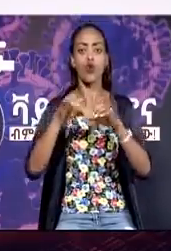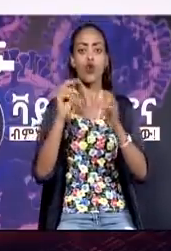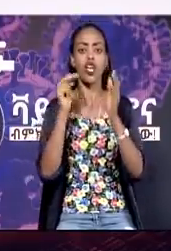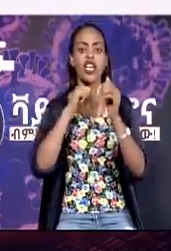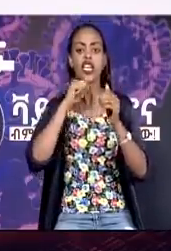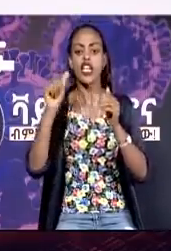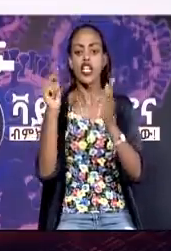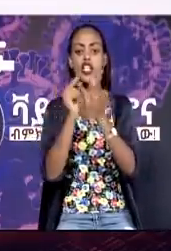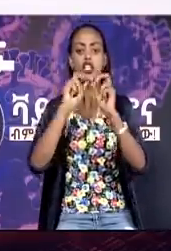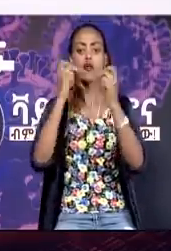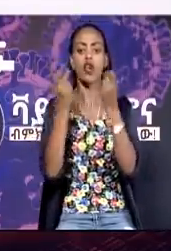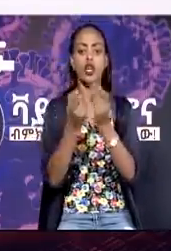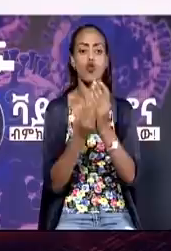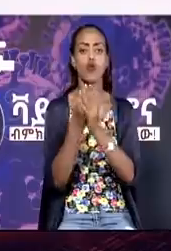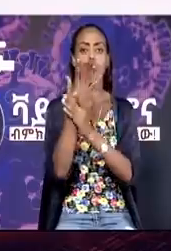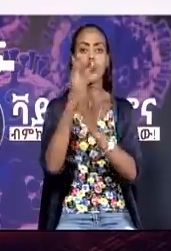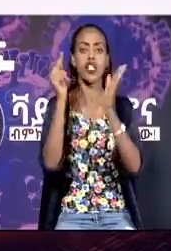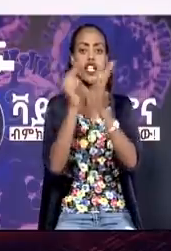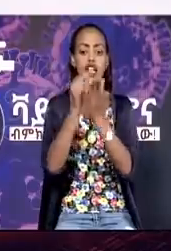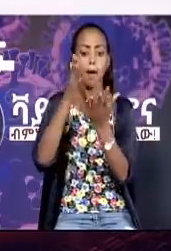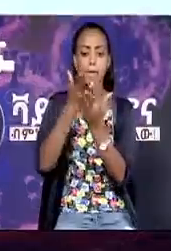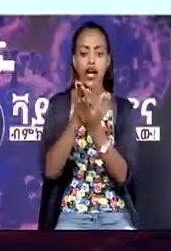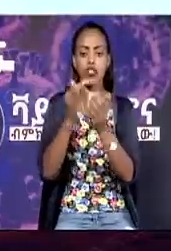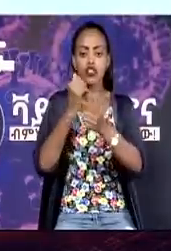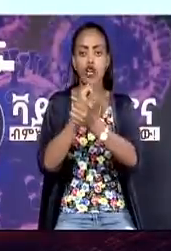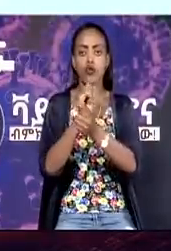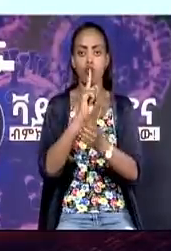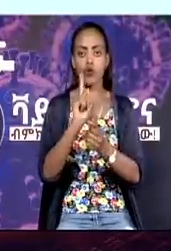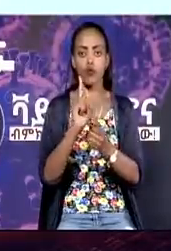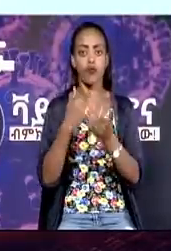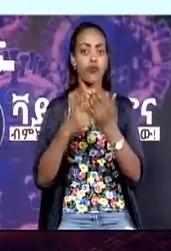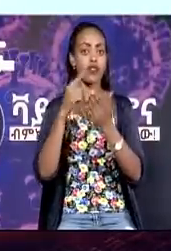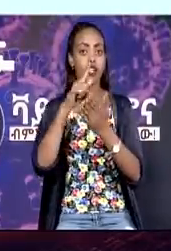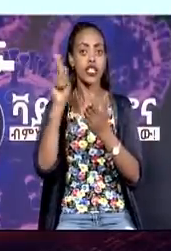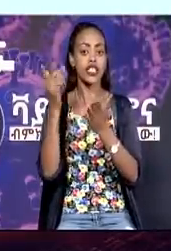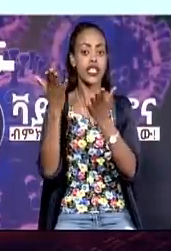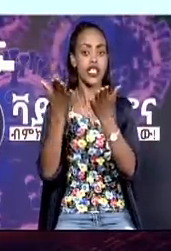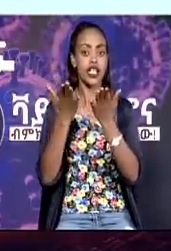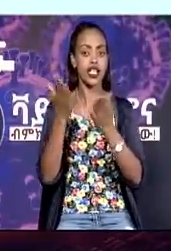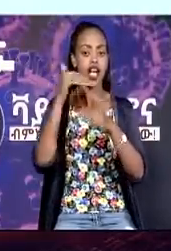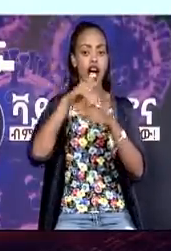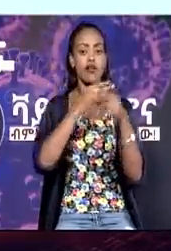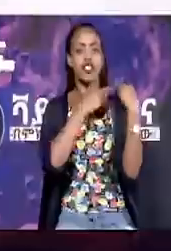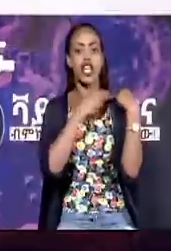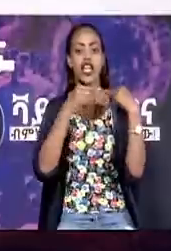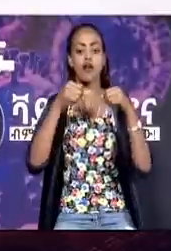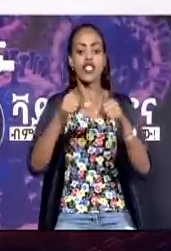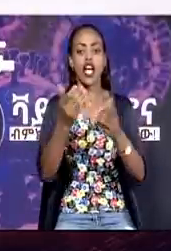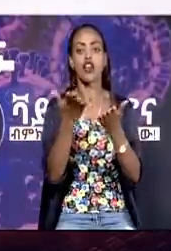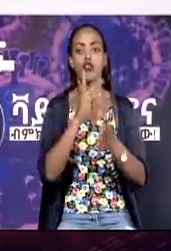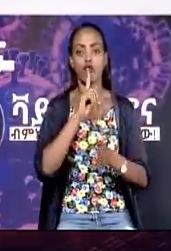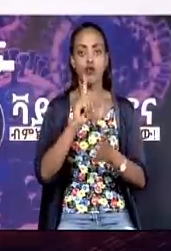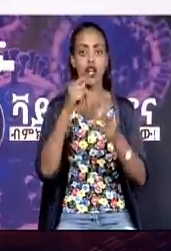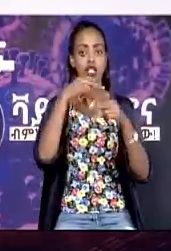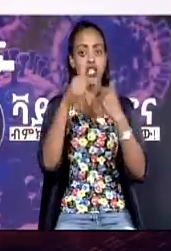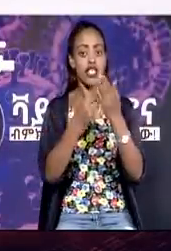ዲሞክራሲያዊነት ዝማዕበለሉ ሕግታት ኣብ ማእኸል ዝተኣሰሩሉ እዩ እቲ ድሌት ኣብ ስልጣን ናይ ምፅናሕ ድሌት እዩ። ስለዚ ኣብ ስልጣን